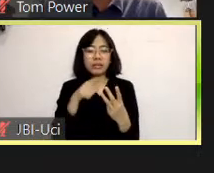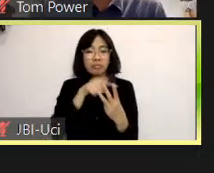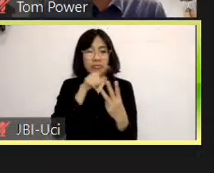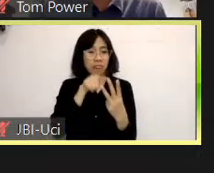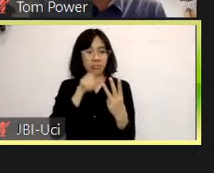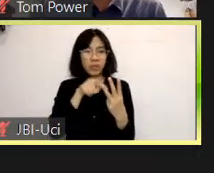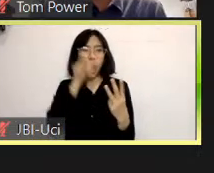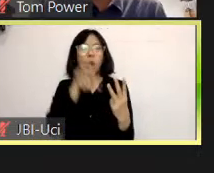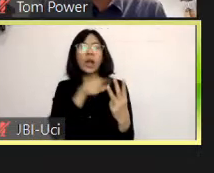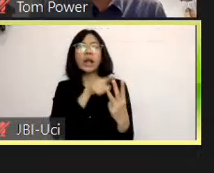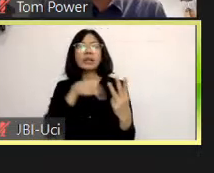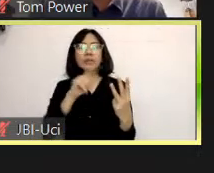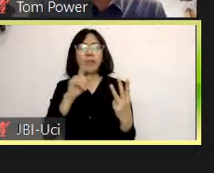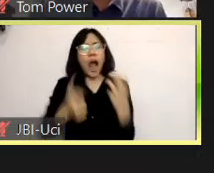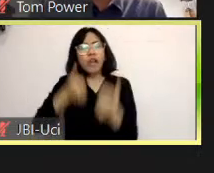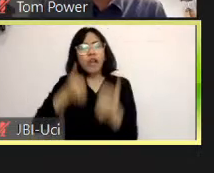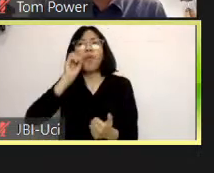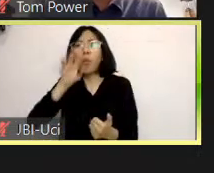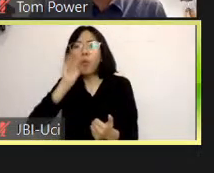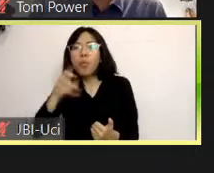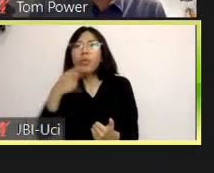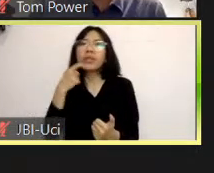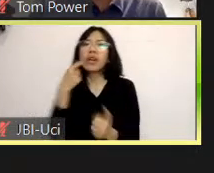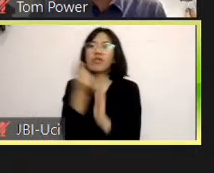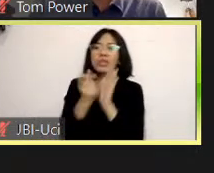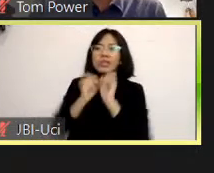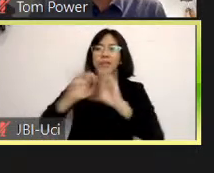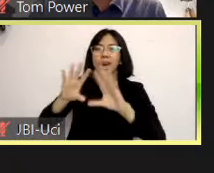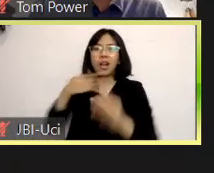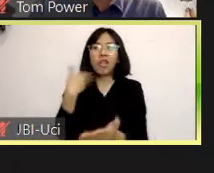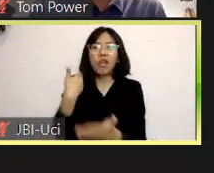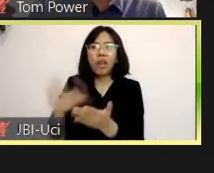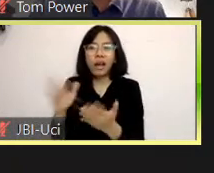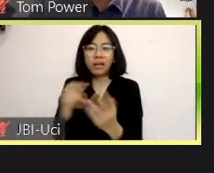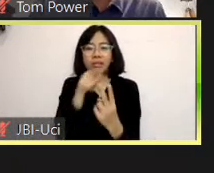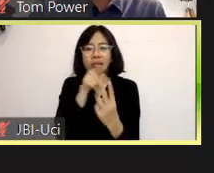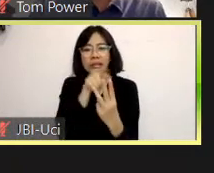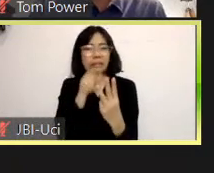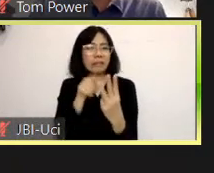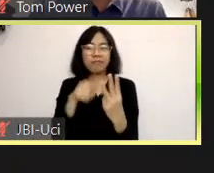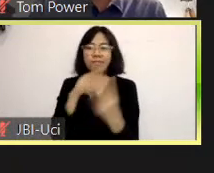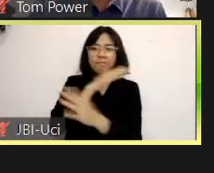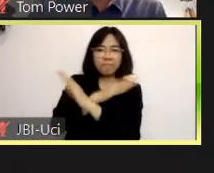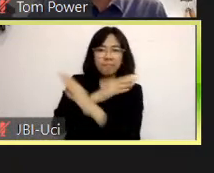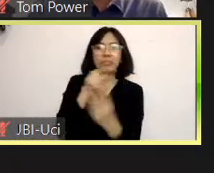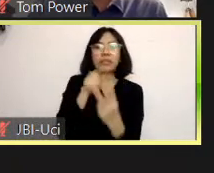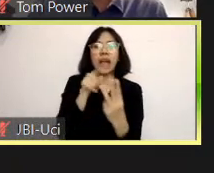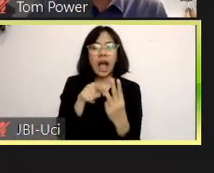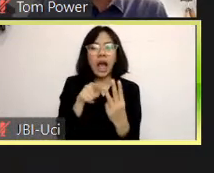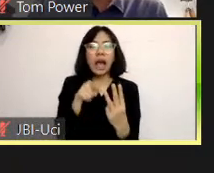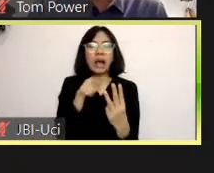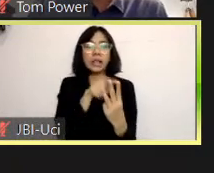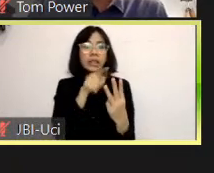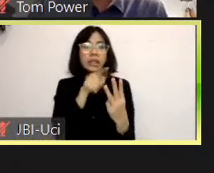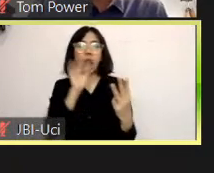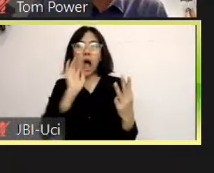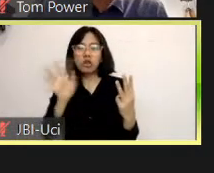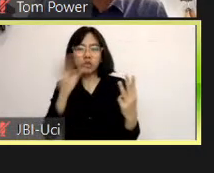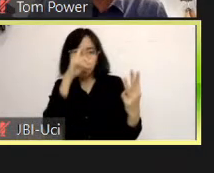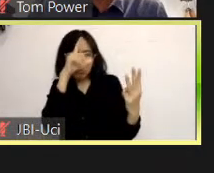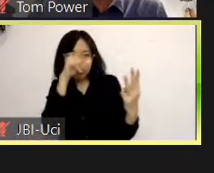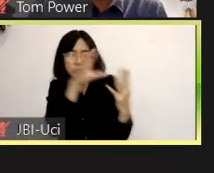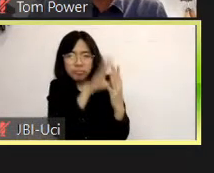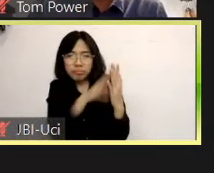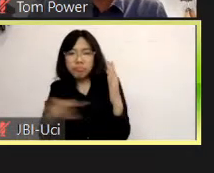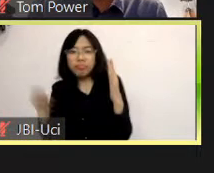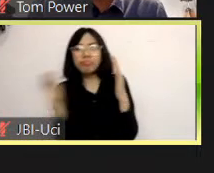Kota Yogyakarta, tetapi di dalam konteks ini mereka disebarkan di media sosial dan disebut, di frame sebagai tokoh